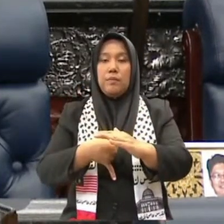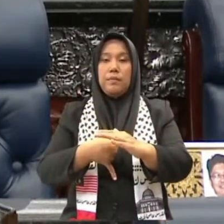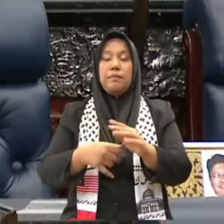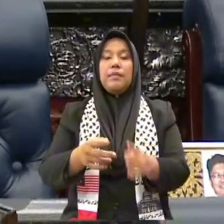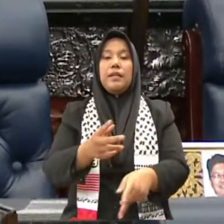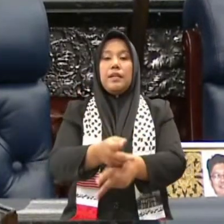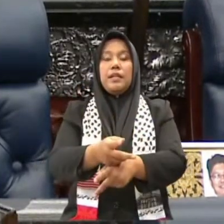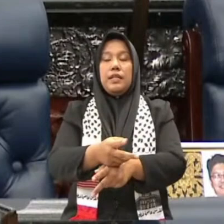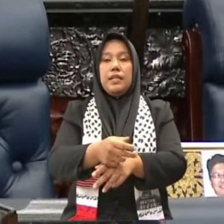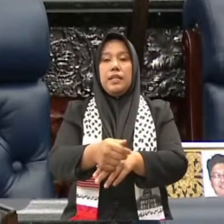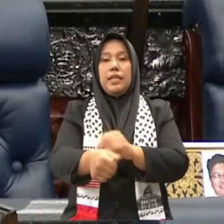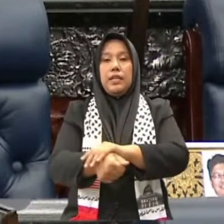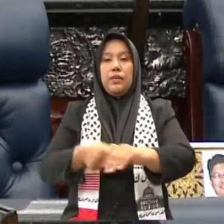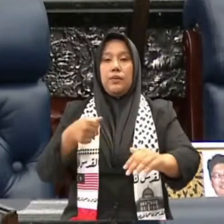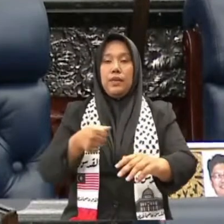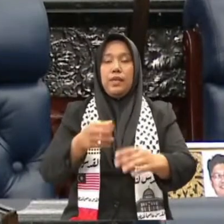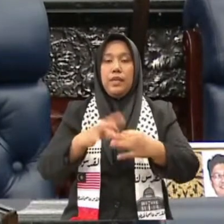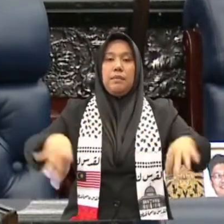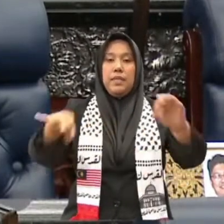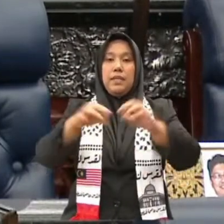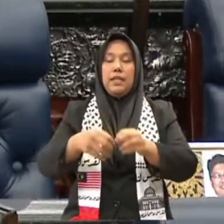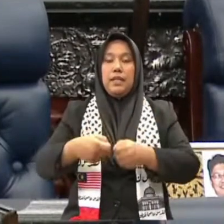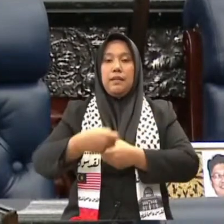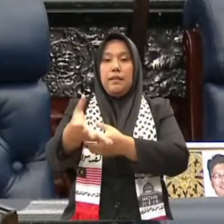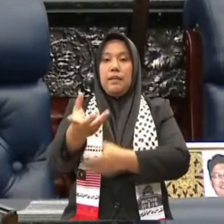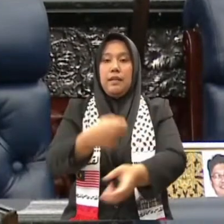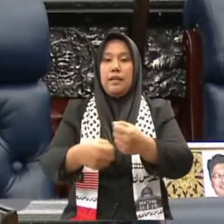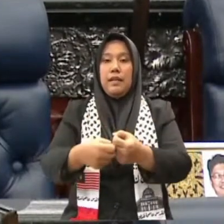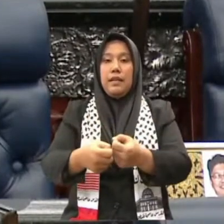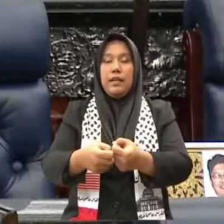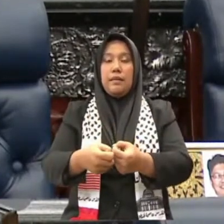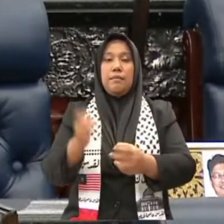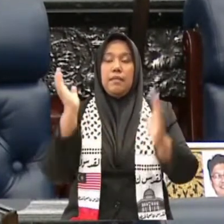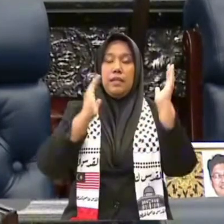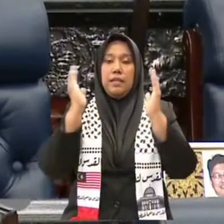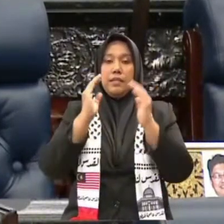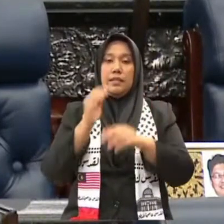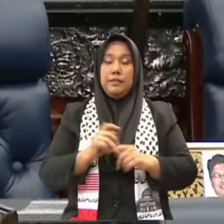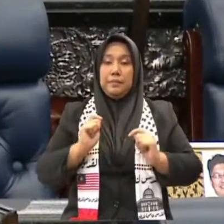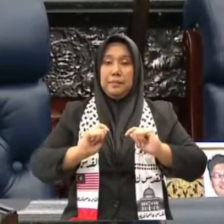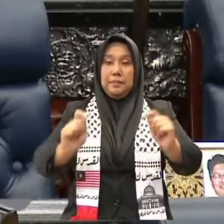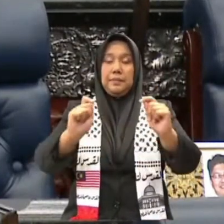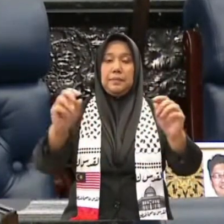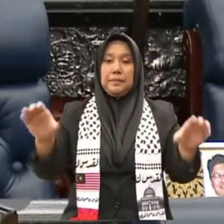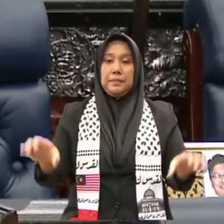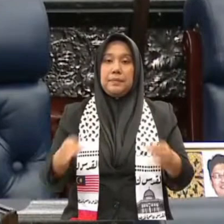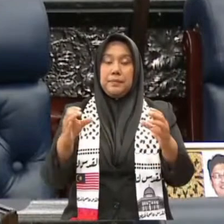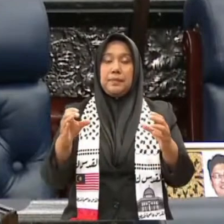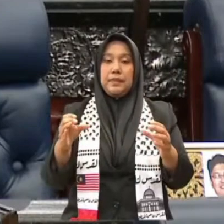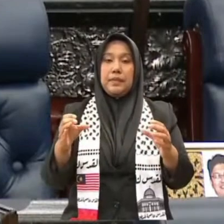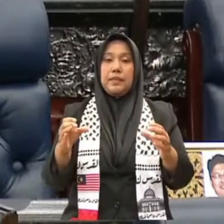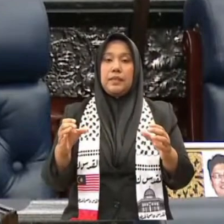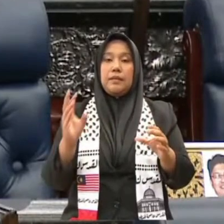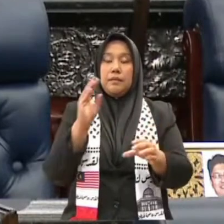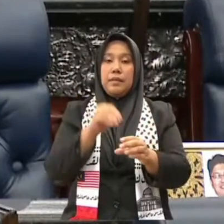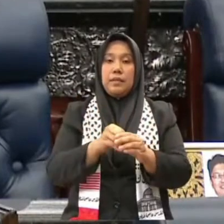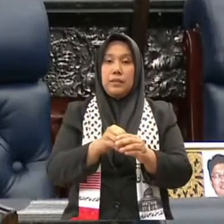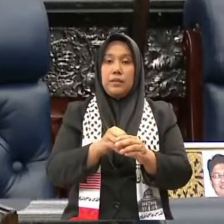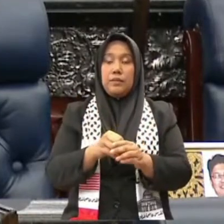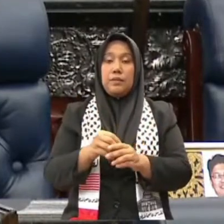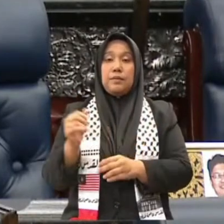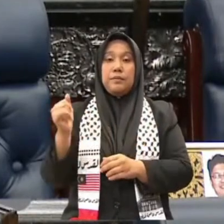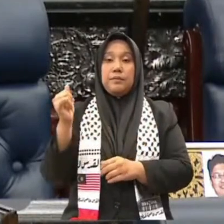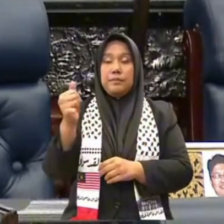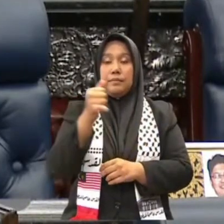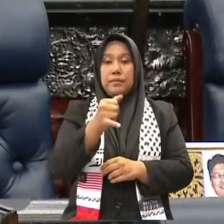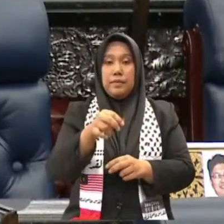kepentingan nelayan Malaysia. Tindakan yang diambil termasuklah rondaan, pengawasan